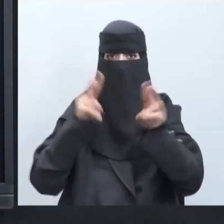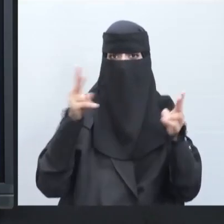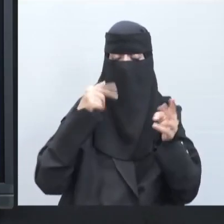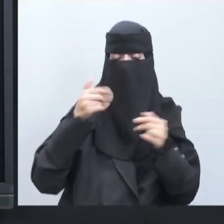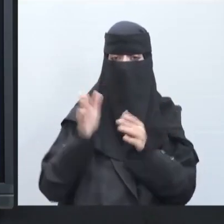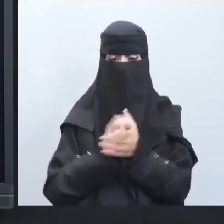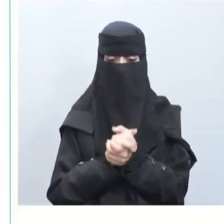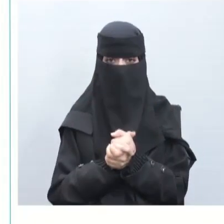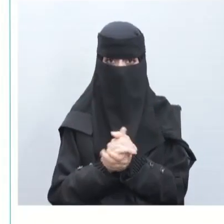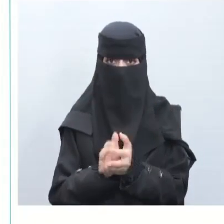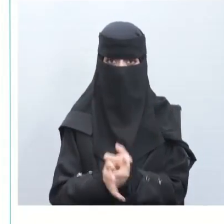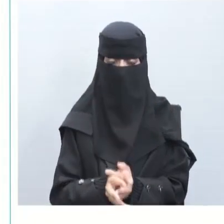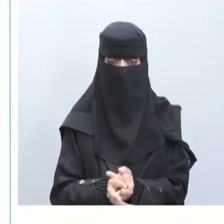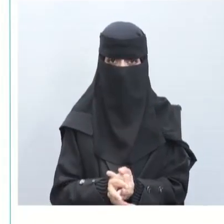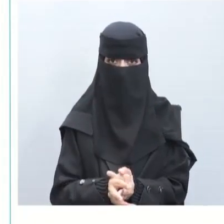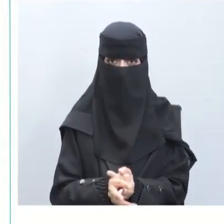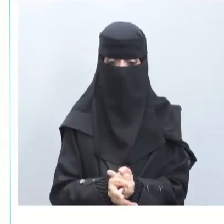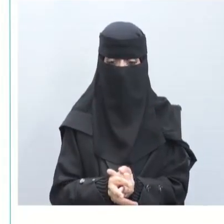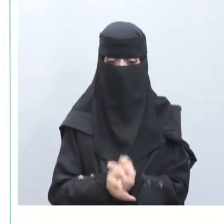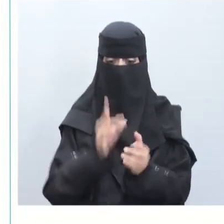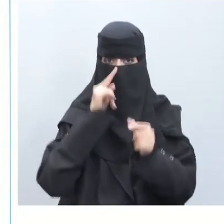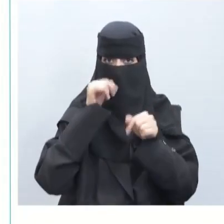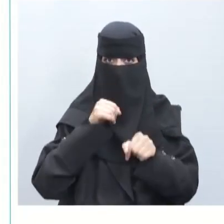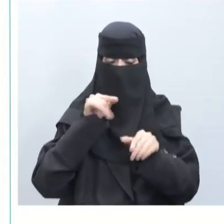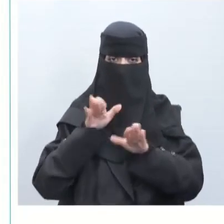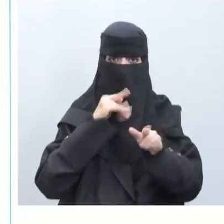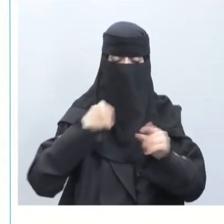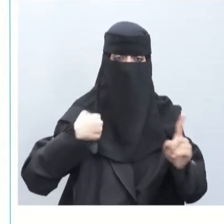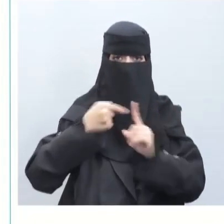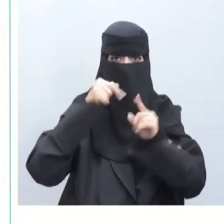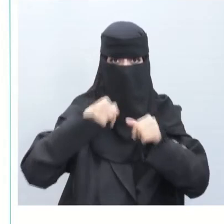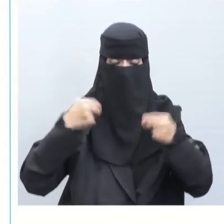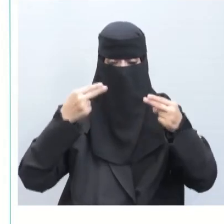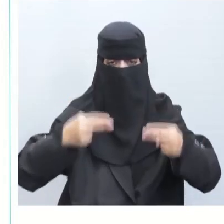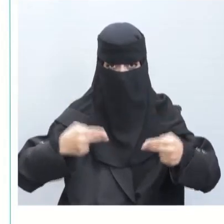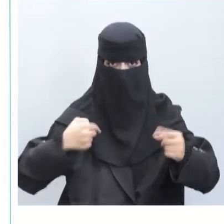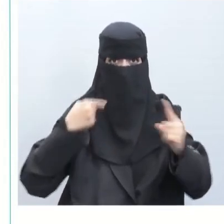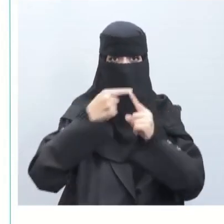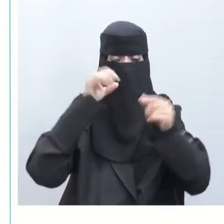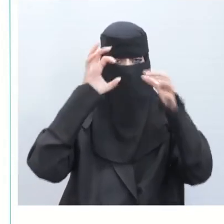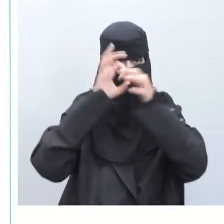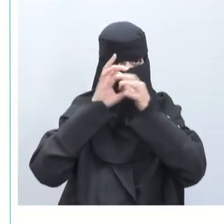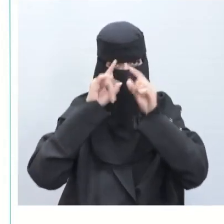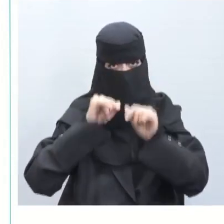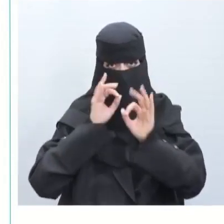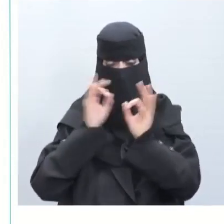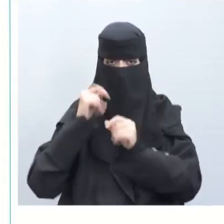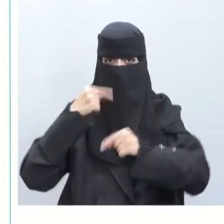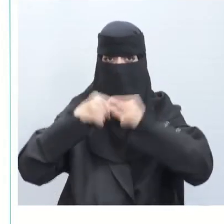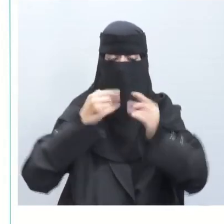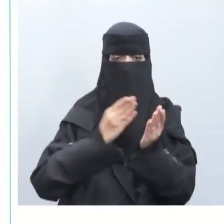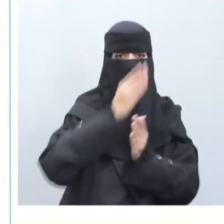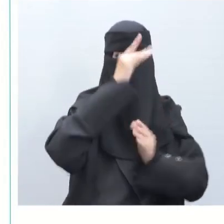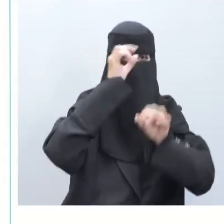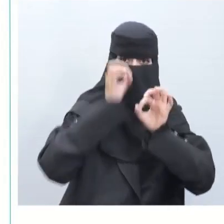وايضا تنفيذ الفعاليه اذا لابد ان يكون الغرض من الفعاليه واهدافها مرتبط بالتاكيد بالاستدامه